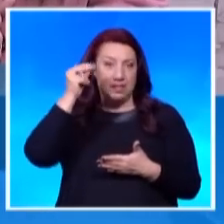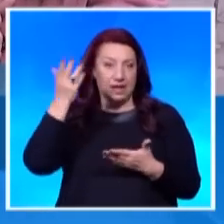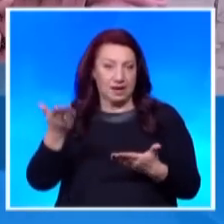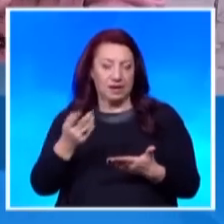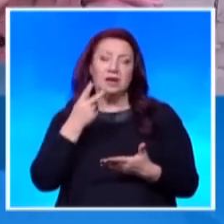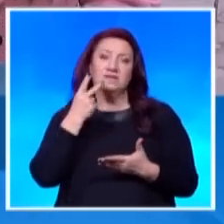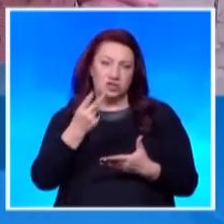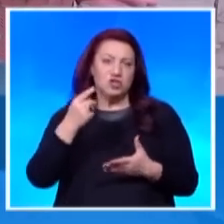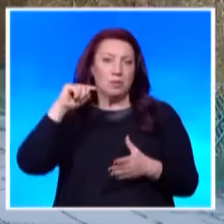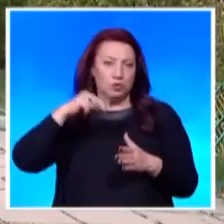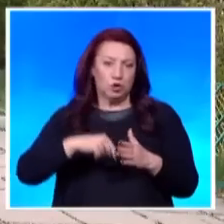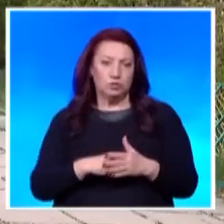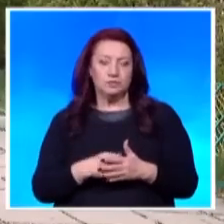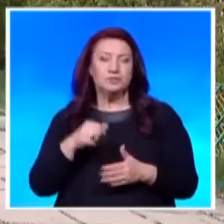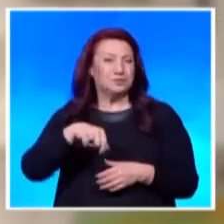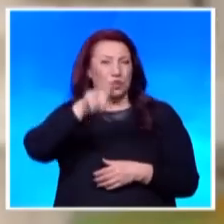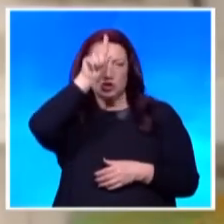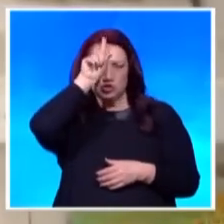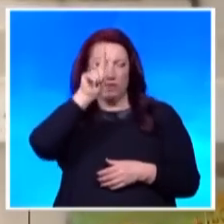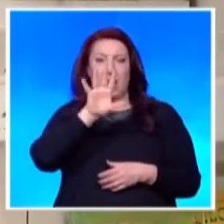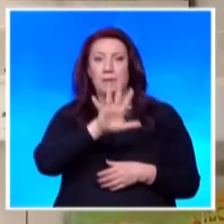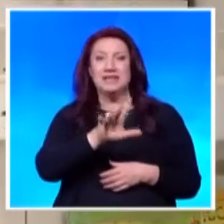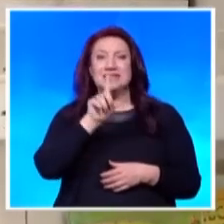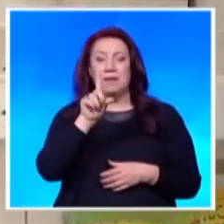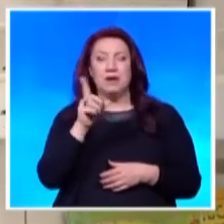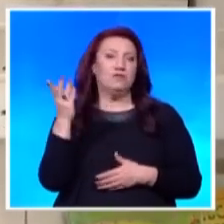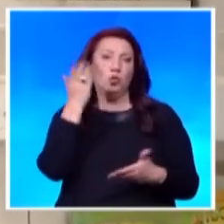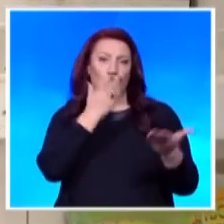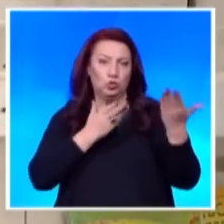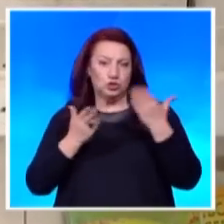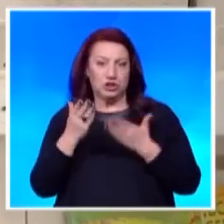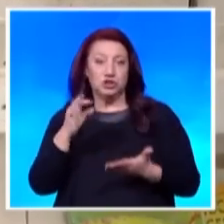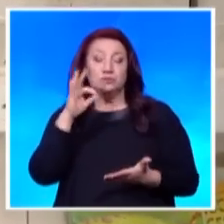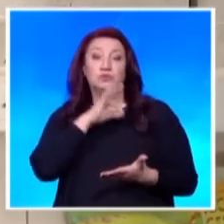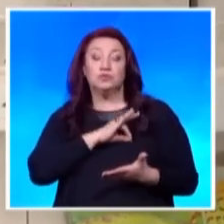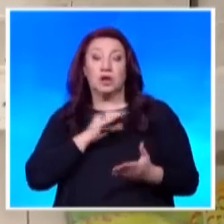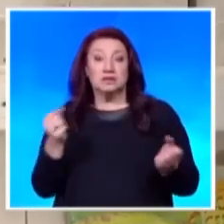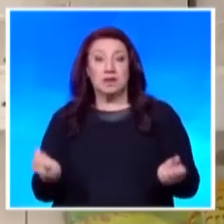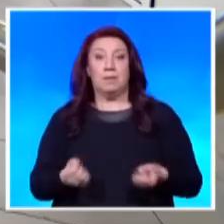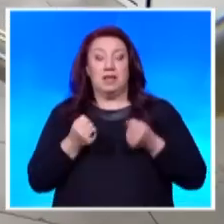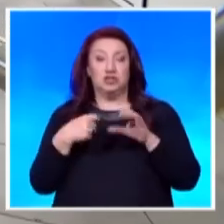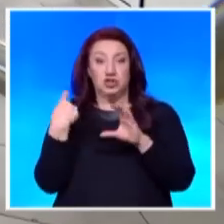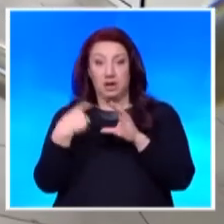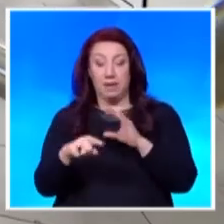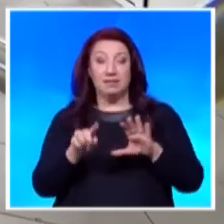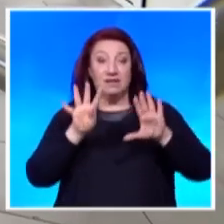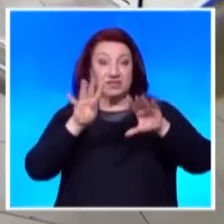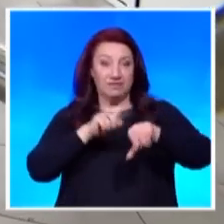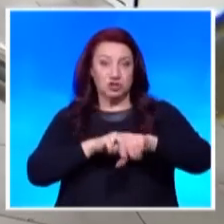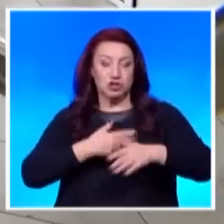сега. Столичното 51-во средно училище Елисавета Багряна получава заплашителния имейл в 9